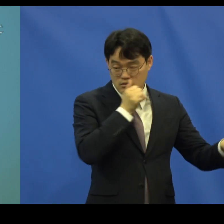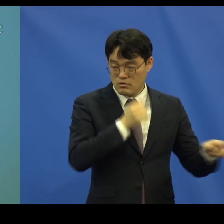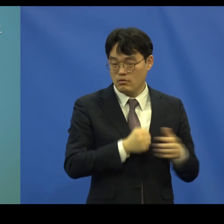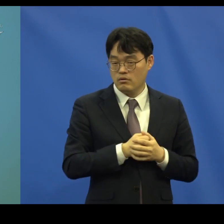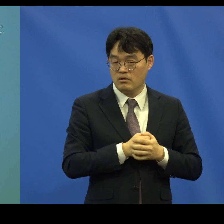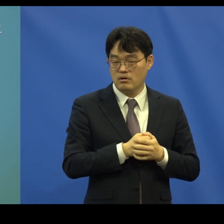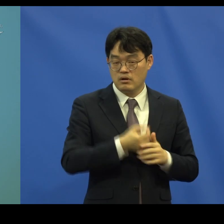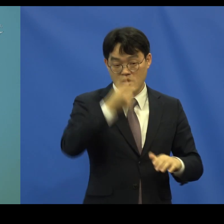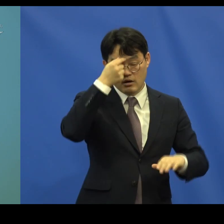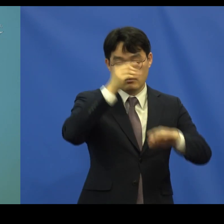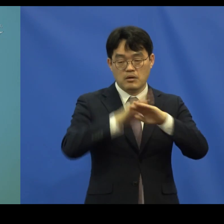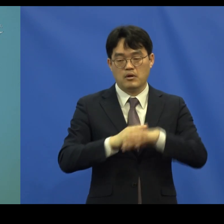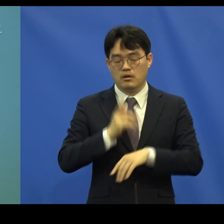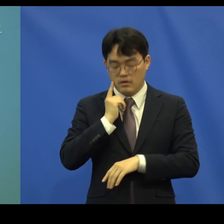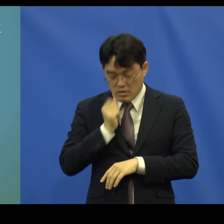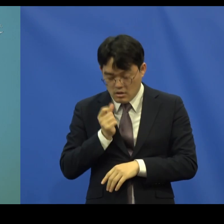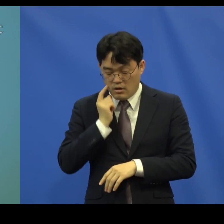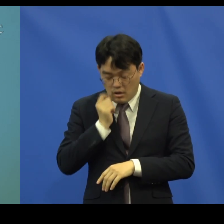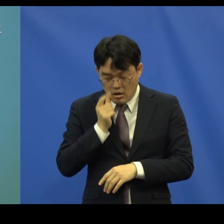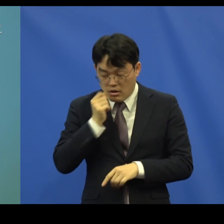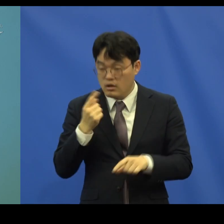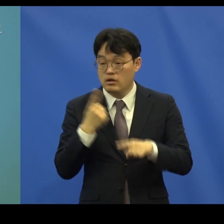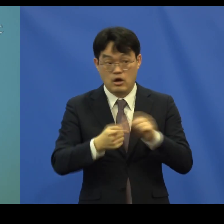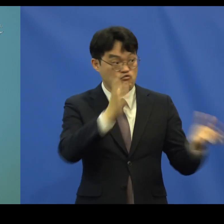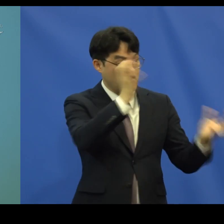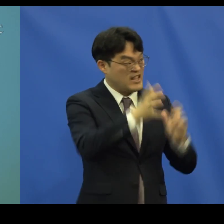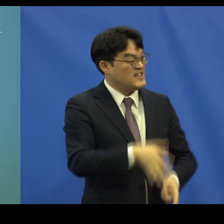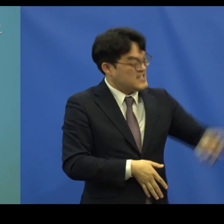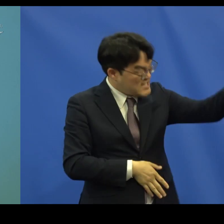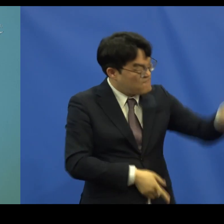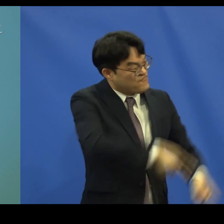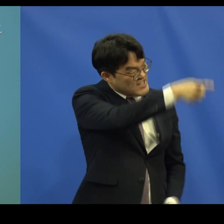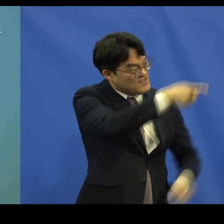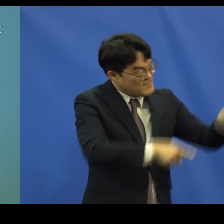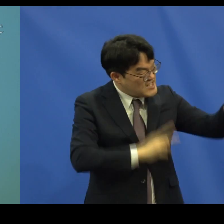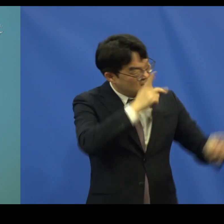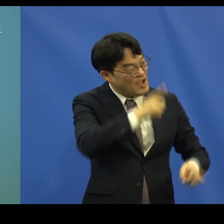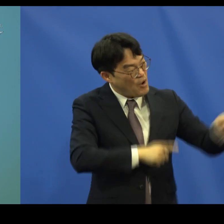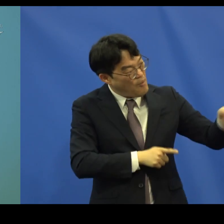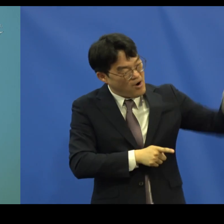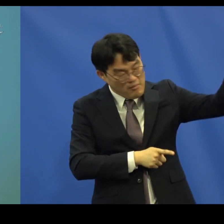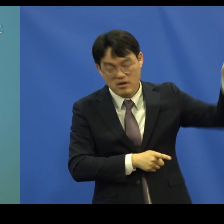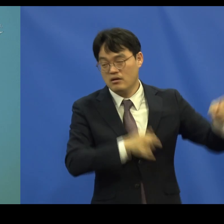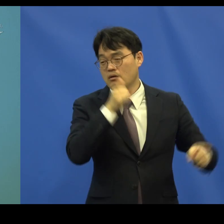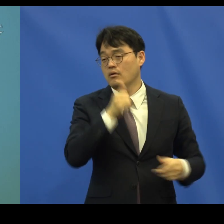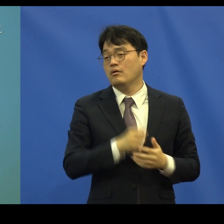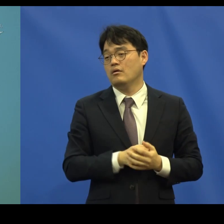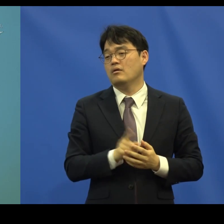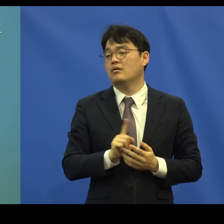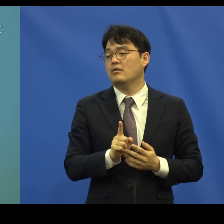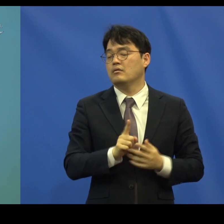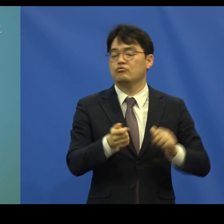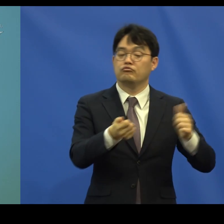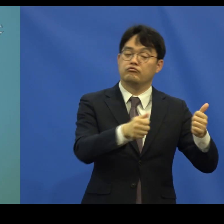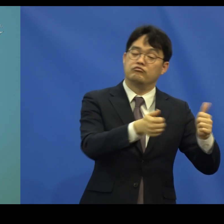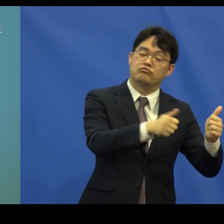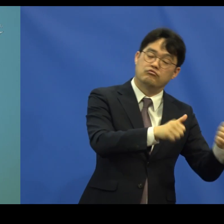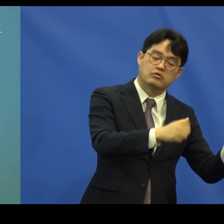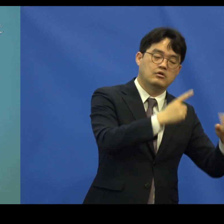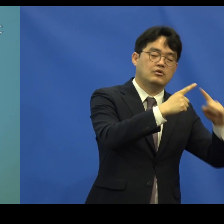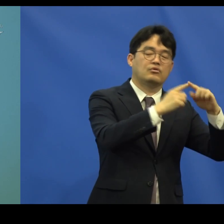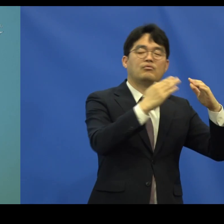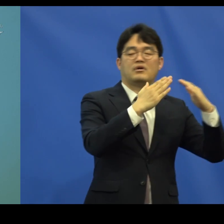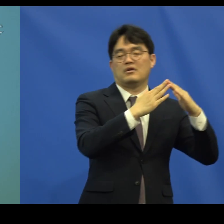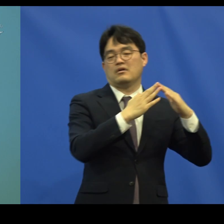예배 때는 졸던 분이 회의 때는 막 굉장히 막 생기발랄하고 이렇게 되는 이런 죽은교회를 부금하다는